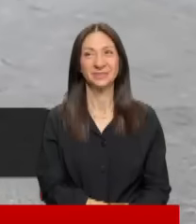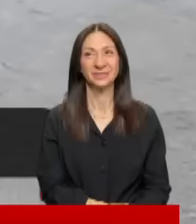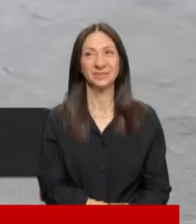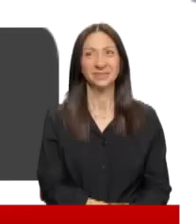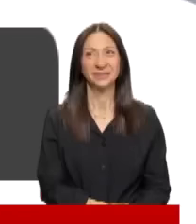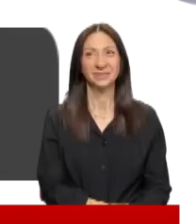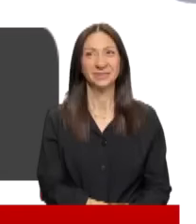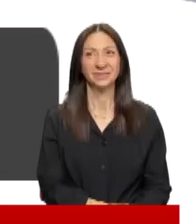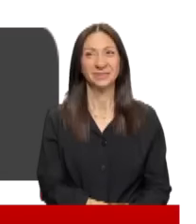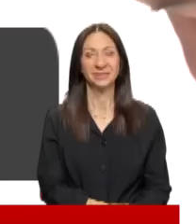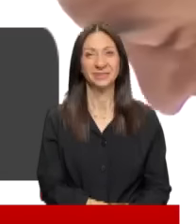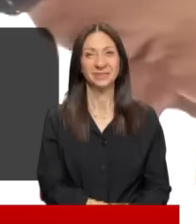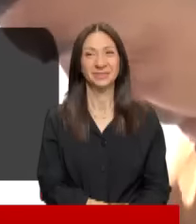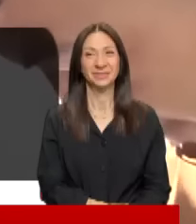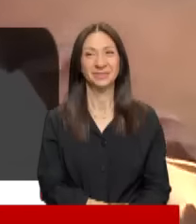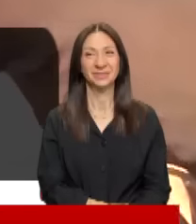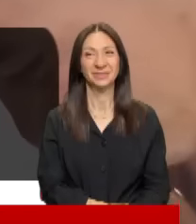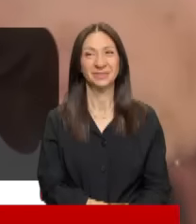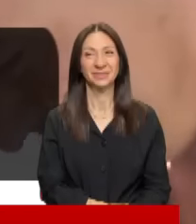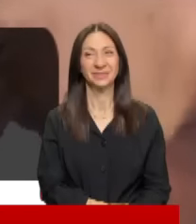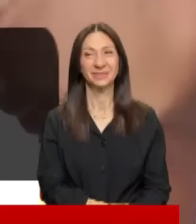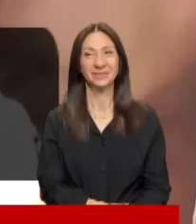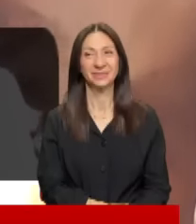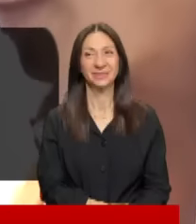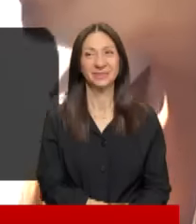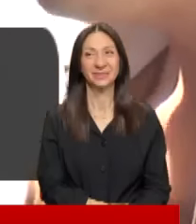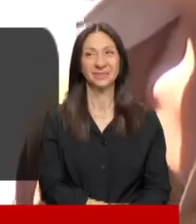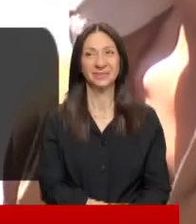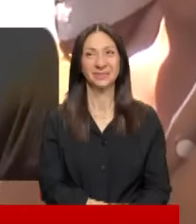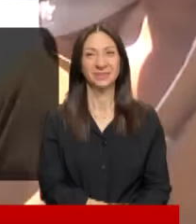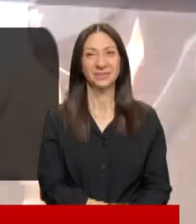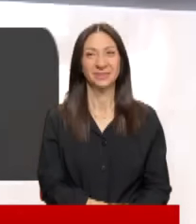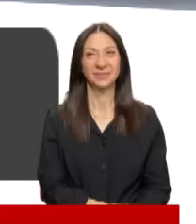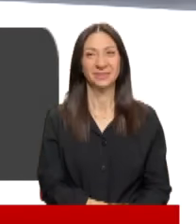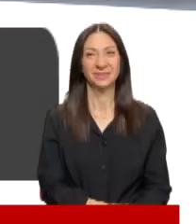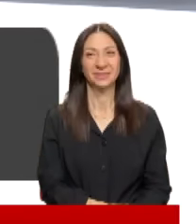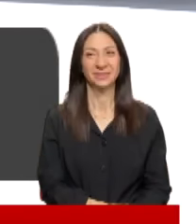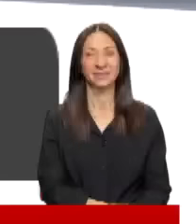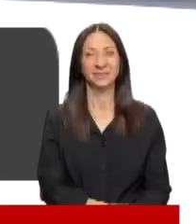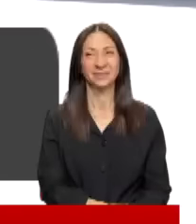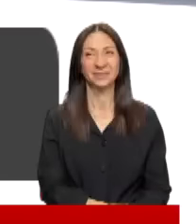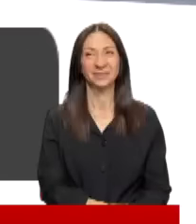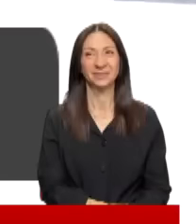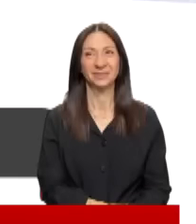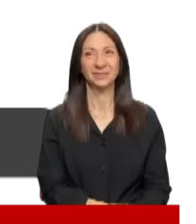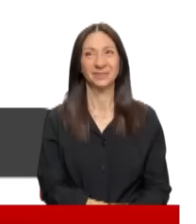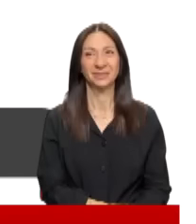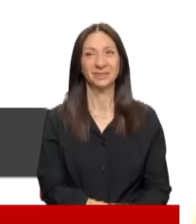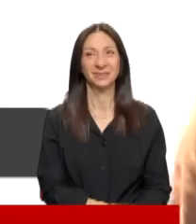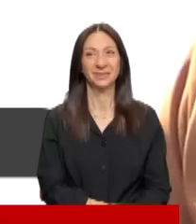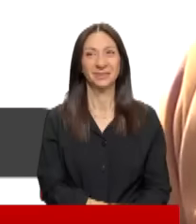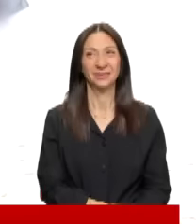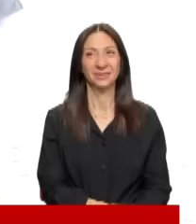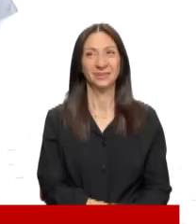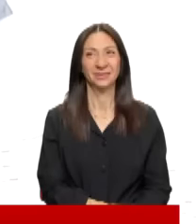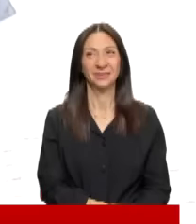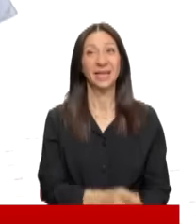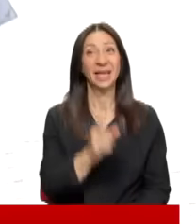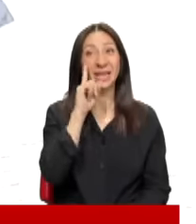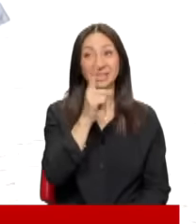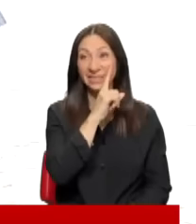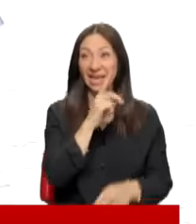gazabına geldik. Kendisi kayınım olur. Enişte kayın, birbirinden de kayın derler. Bir baktı ki kolunu tuttu geldi. Kuan havaya fışkırıyor.